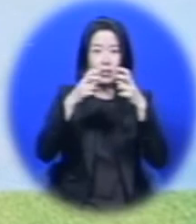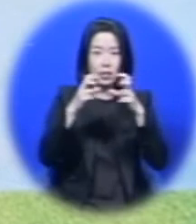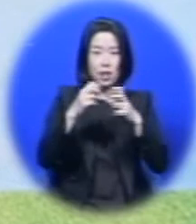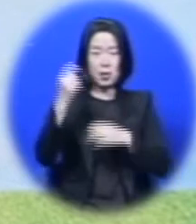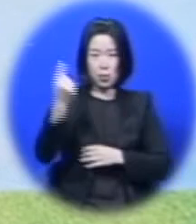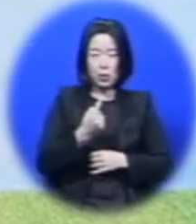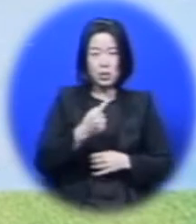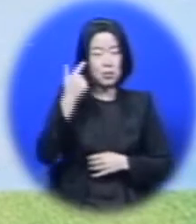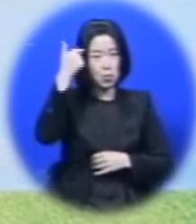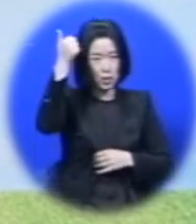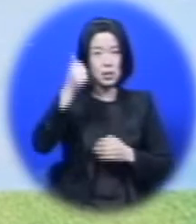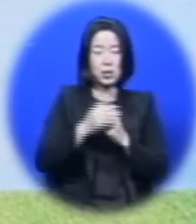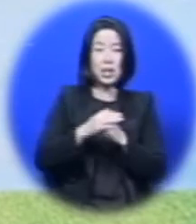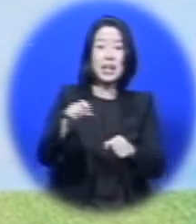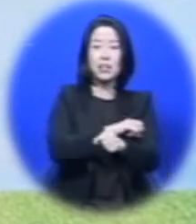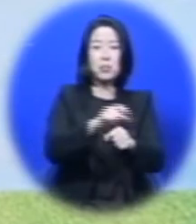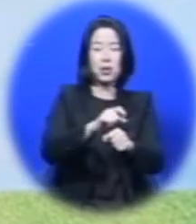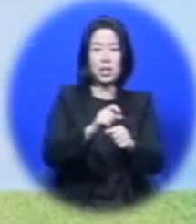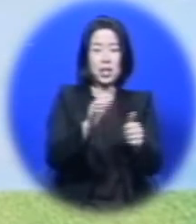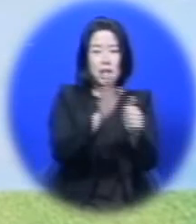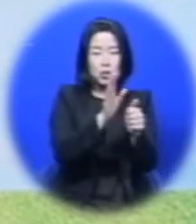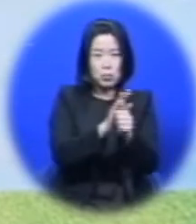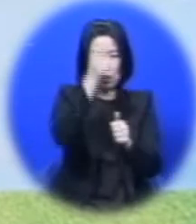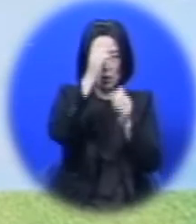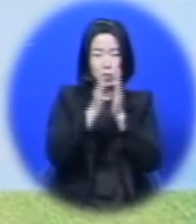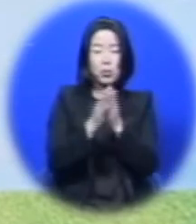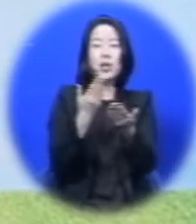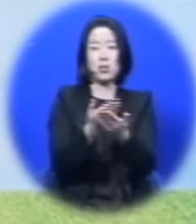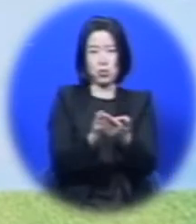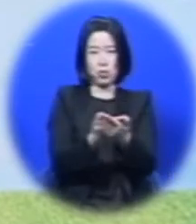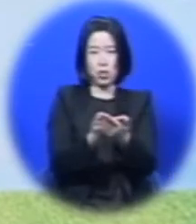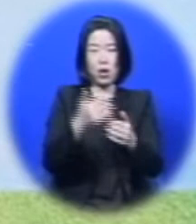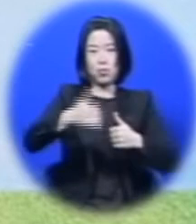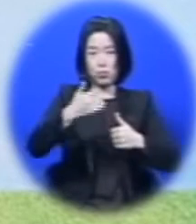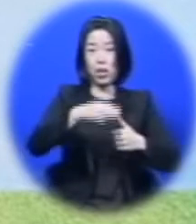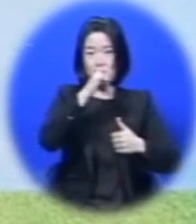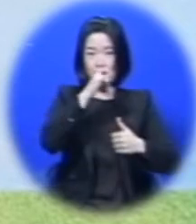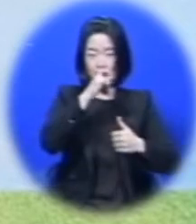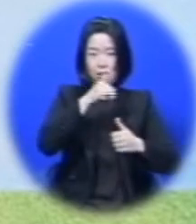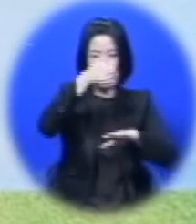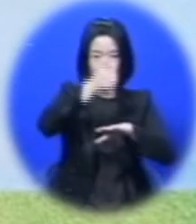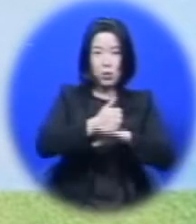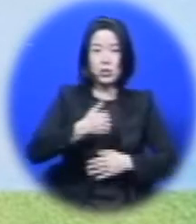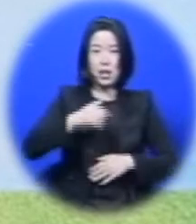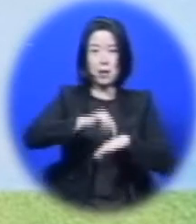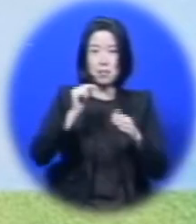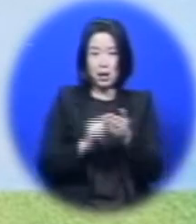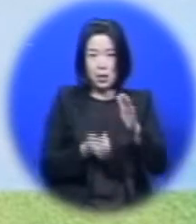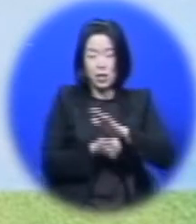목사님들이 좀 특별히 중보기도를 해주시면 좋겠다 이렇게 부탁을 하시더라고요. 결국 그렇게 해서 제 마음의